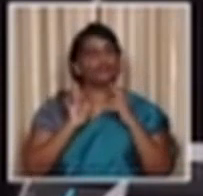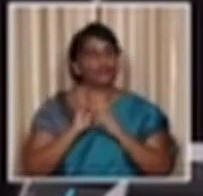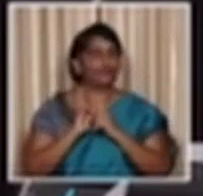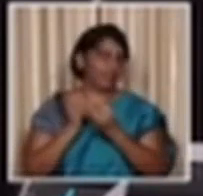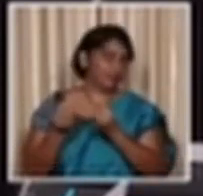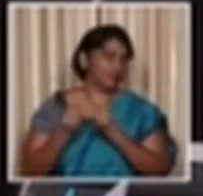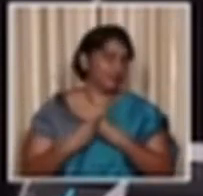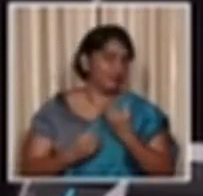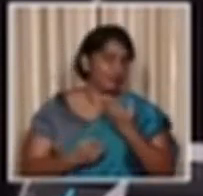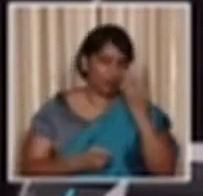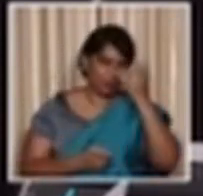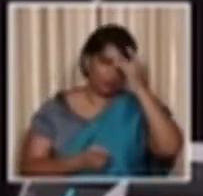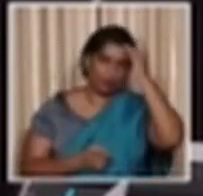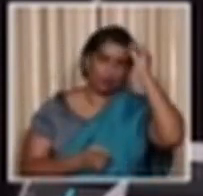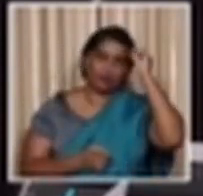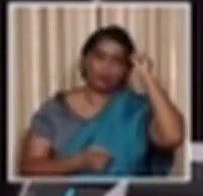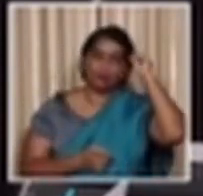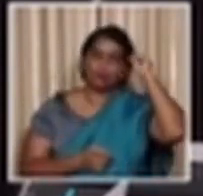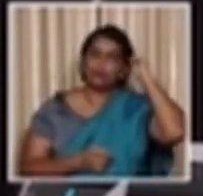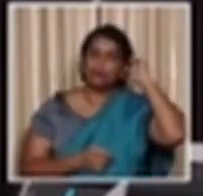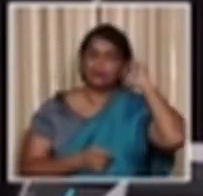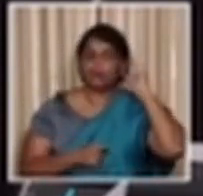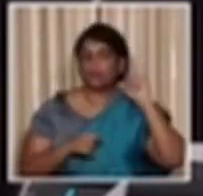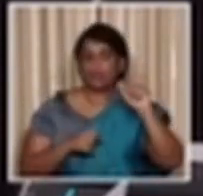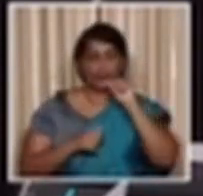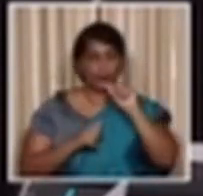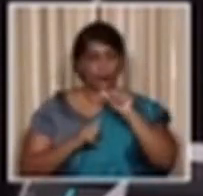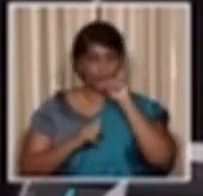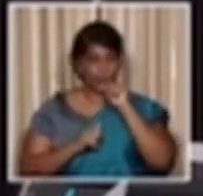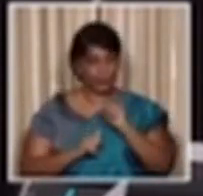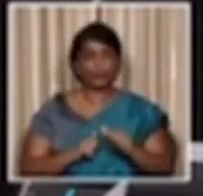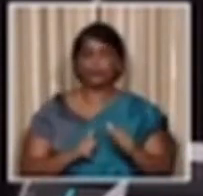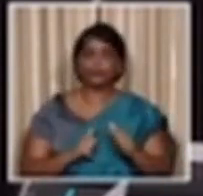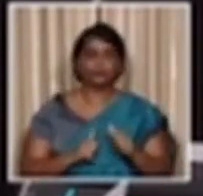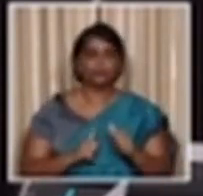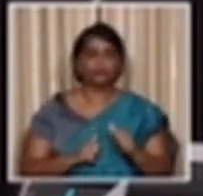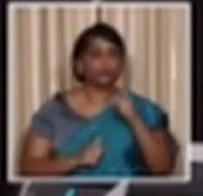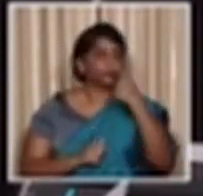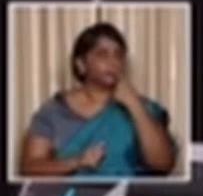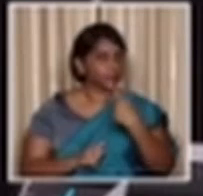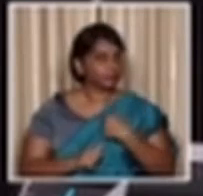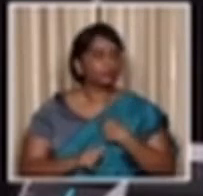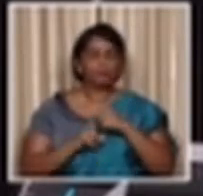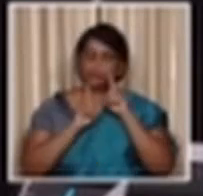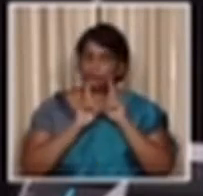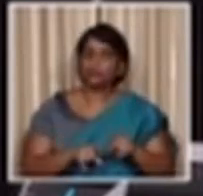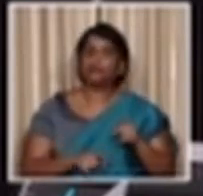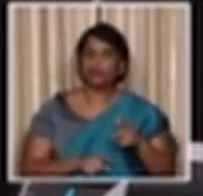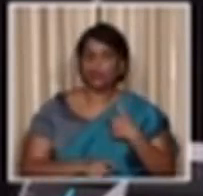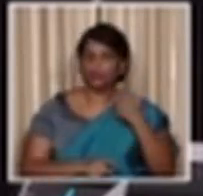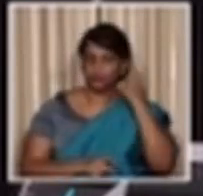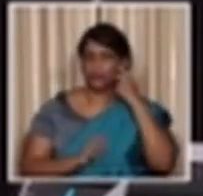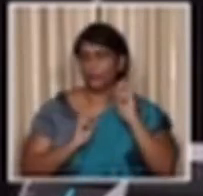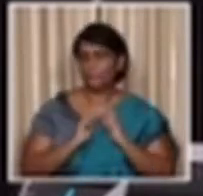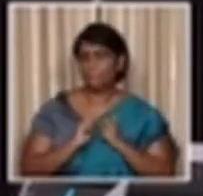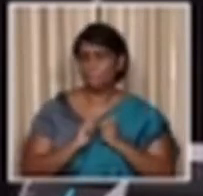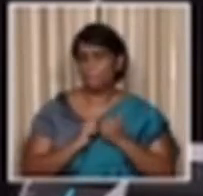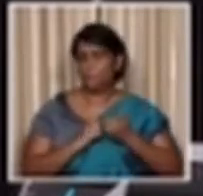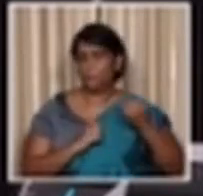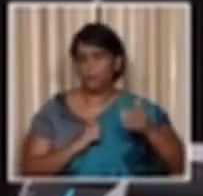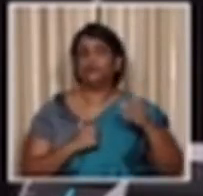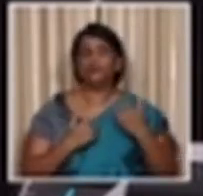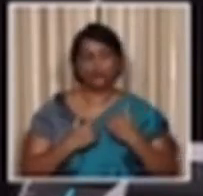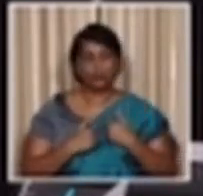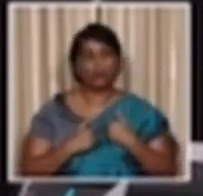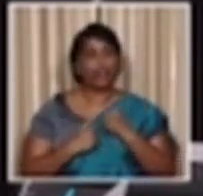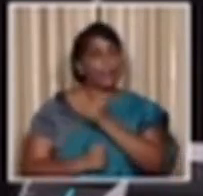දෙන්න පුළුවන්ද කියන එක විමසීම් කළා තියෙනවා. ඒක තාම නිල වශයෙන් අපි කිව්වා ඔබතුමා කියන කතන්දරේම නිසාම අපි දන්නවා මේක ප්‍රශ්නයක් එන බව. අපි